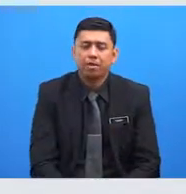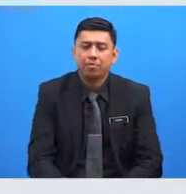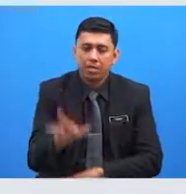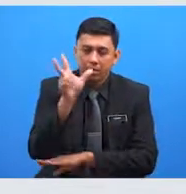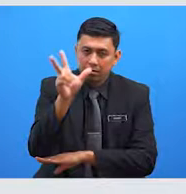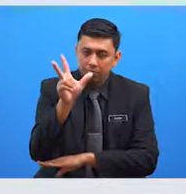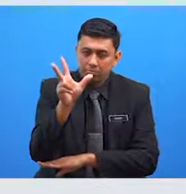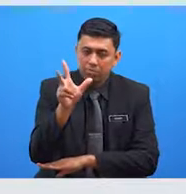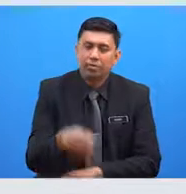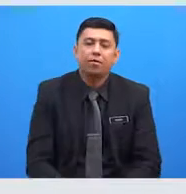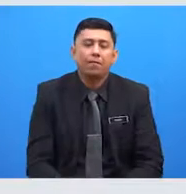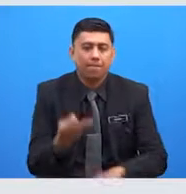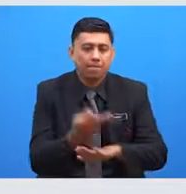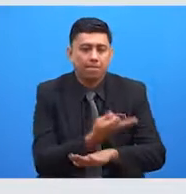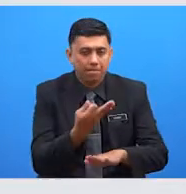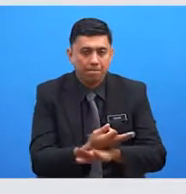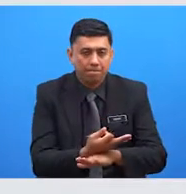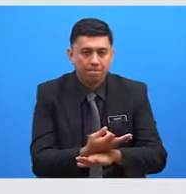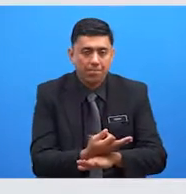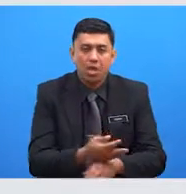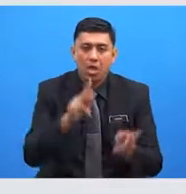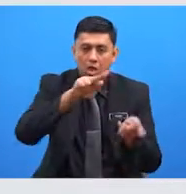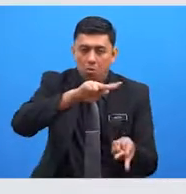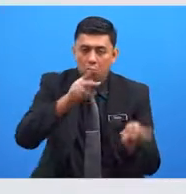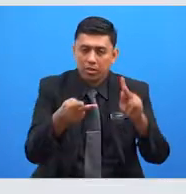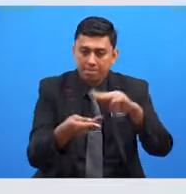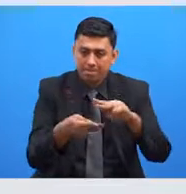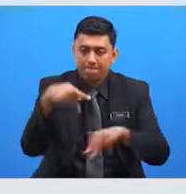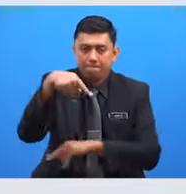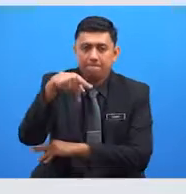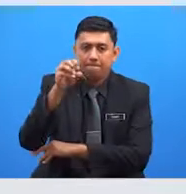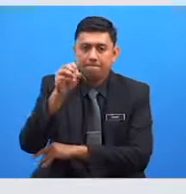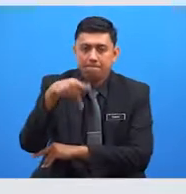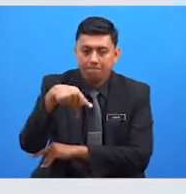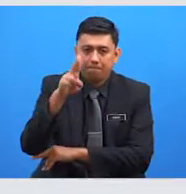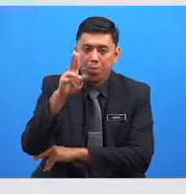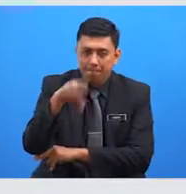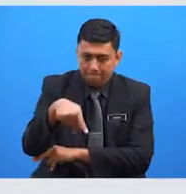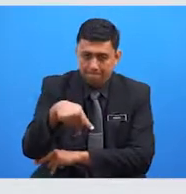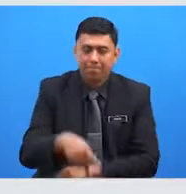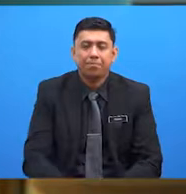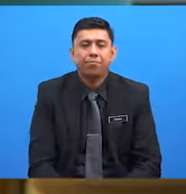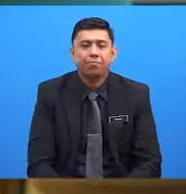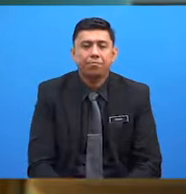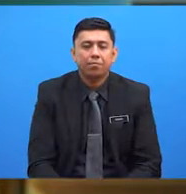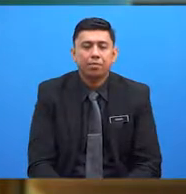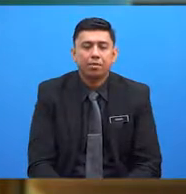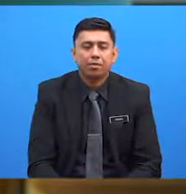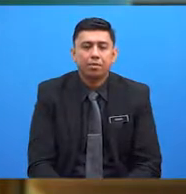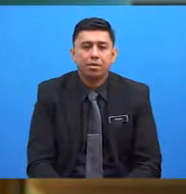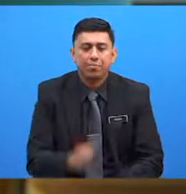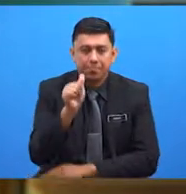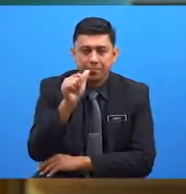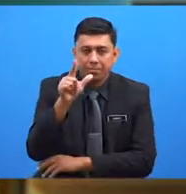membina laman web dengan fungsi kotak pop-up. Kita akan menghasilkan tiga jenis pop-up, iaitu kotak pop-up